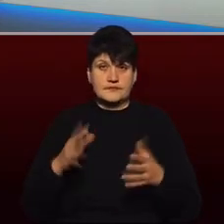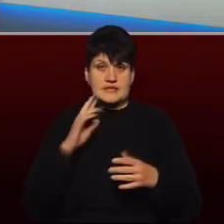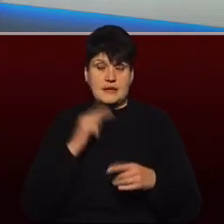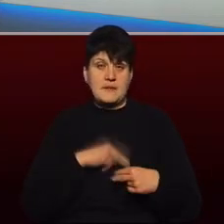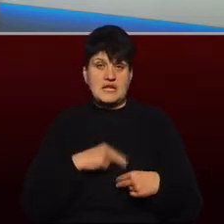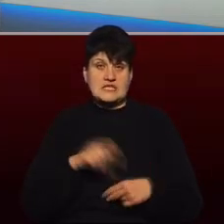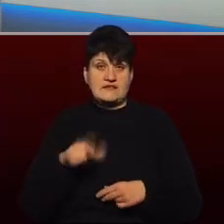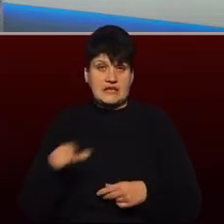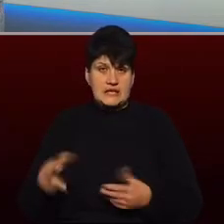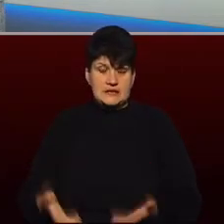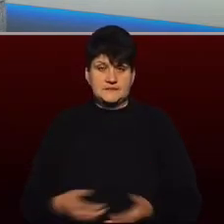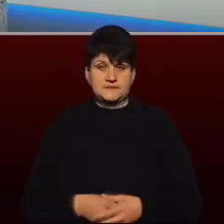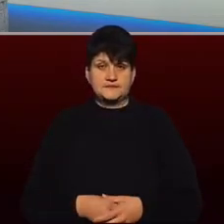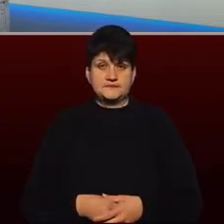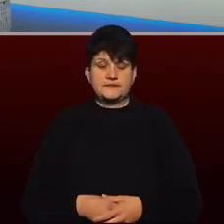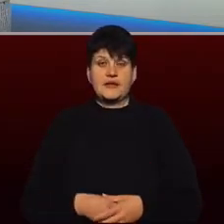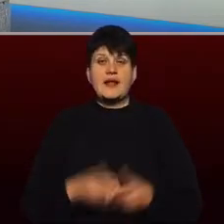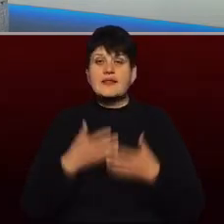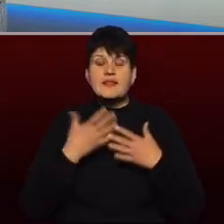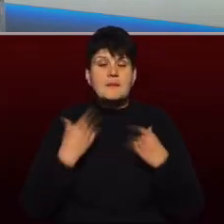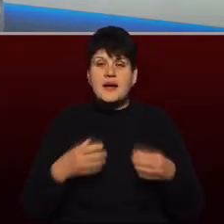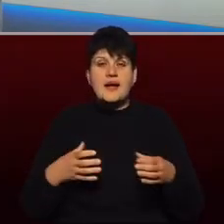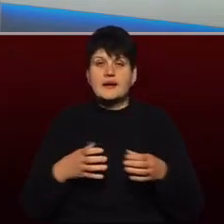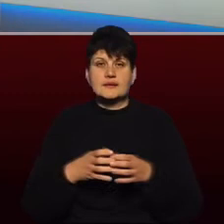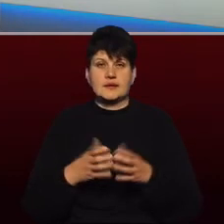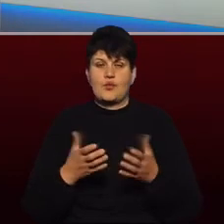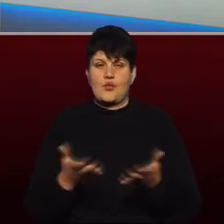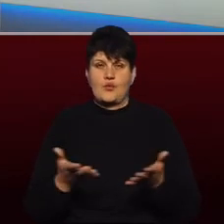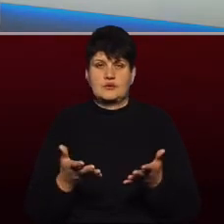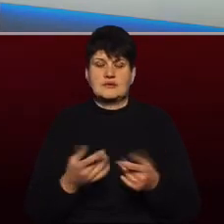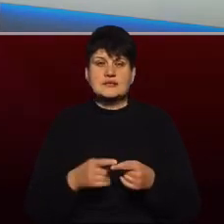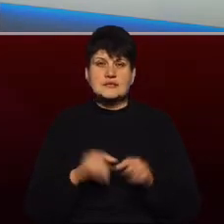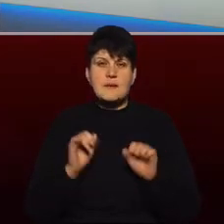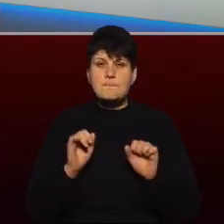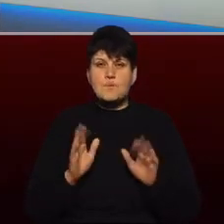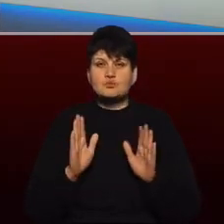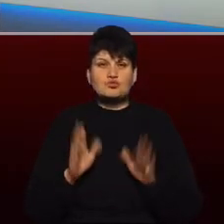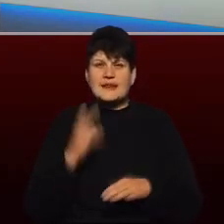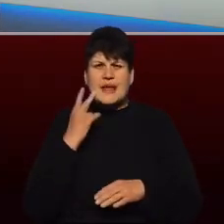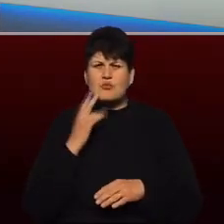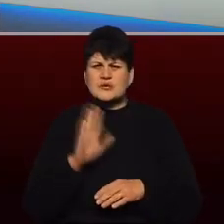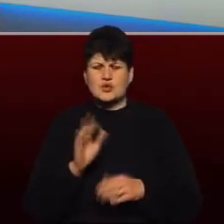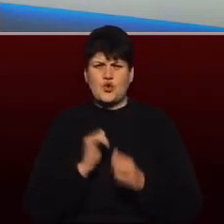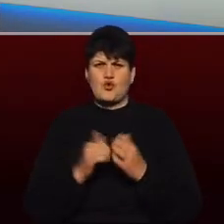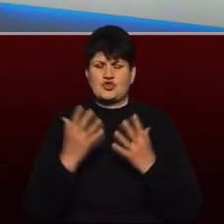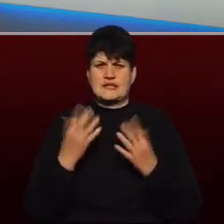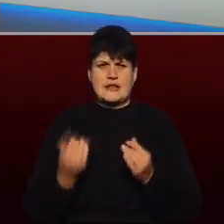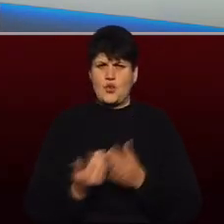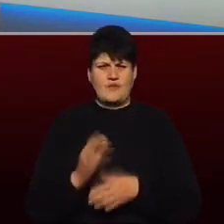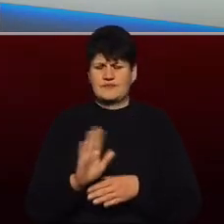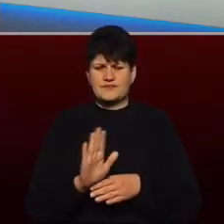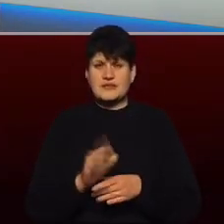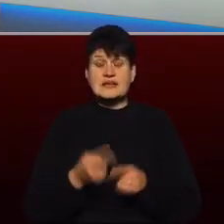Тобто немає якоїсь такої категорії, який там... Це може бути не там... постійно, кожен день новий партнер. Це може бути якийсь один